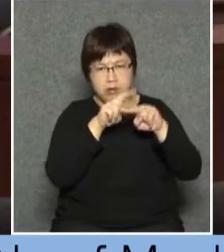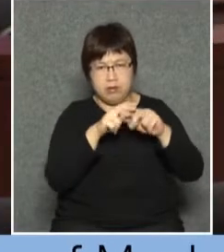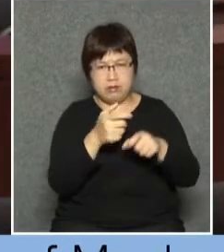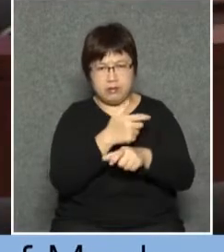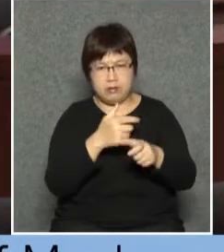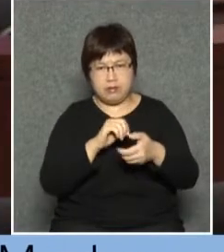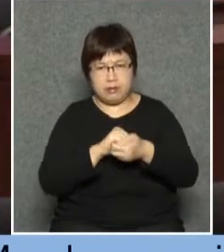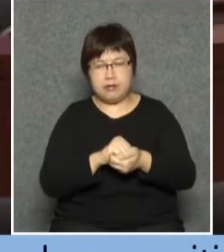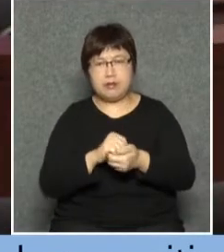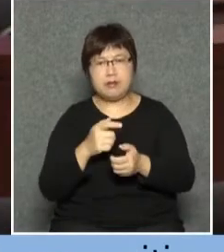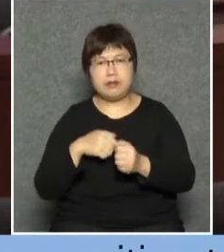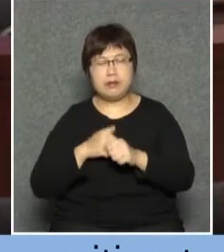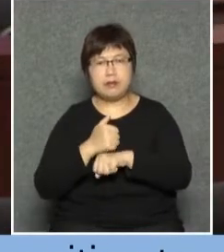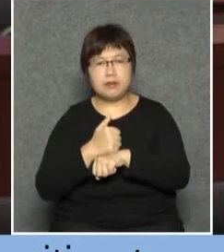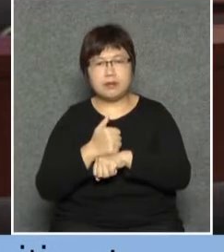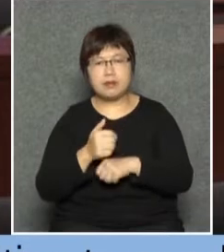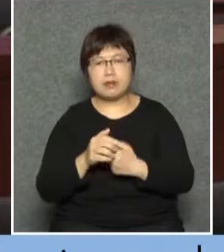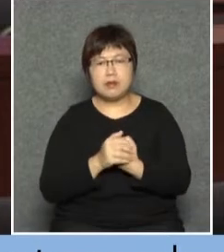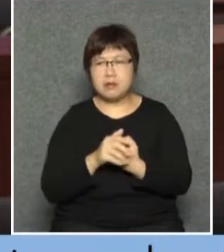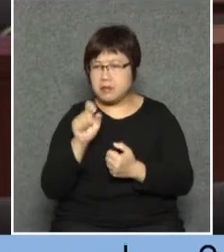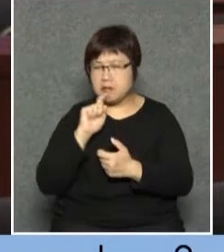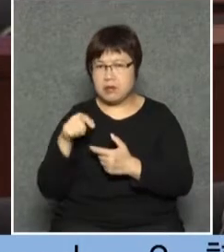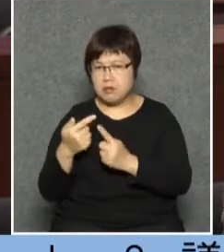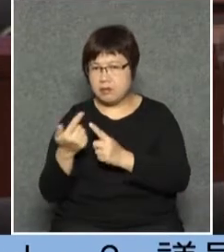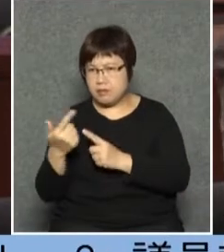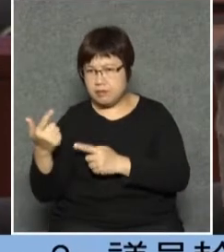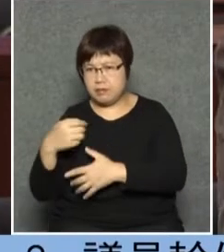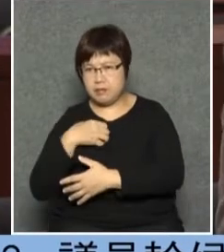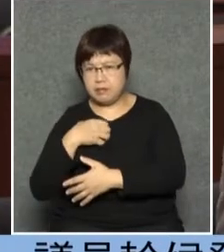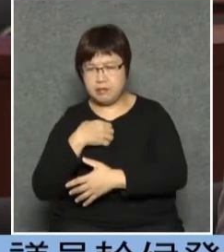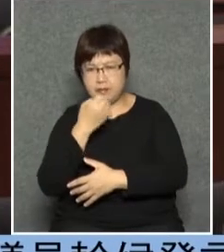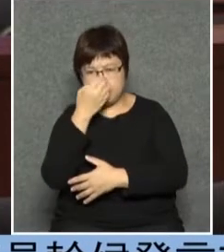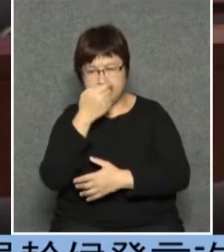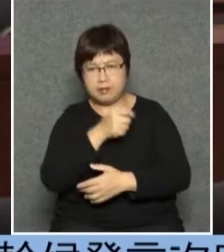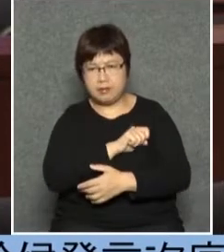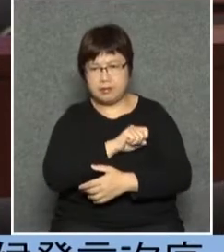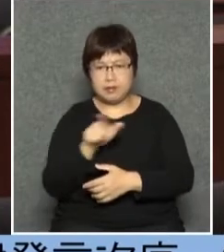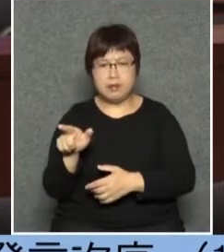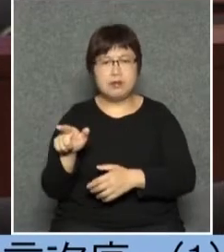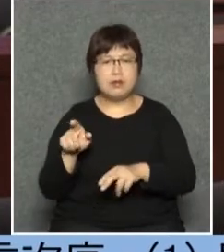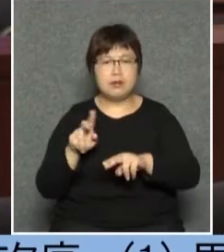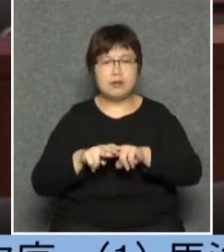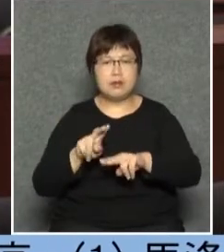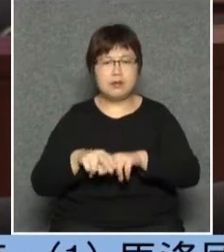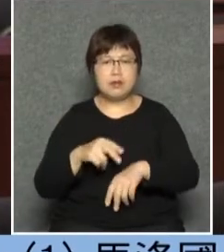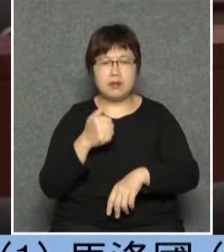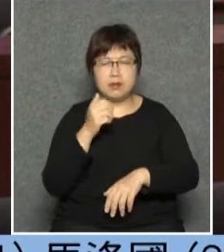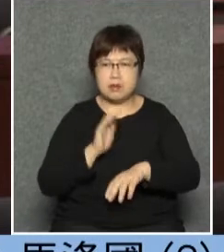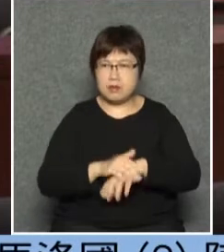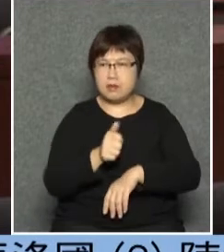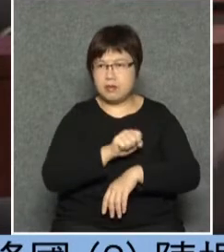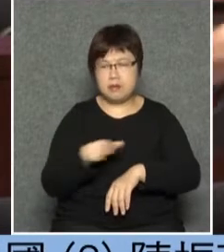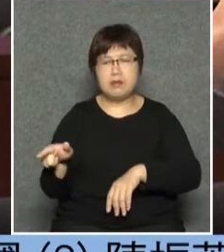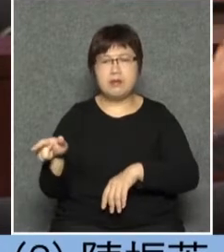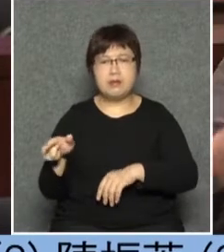会，甚至呢亦都有不少人认为香港呢是比内地优胜，比内